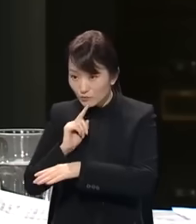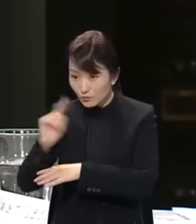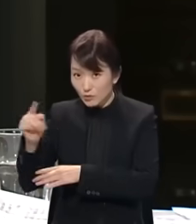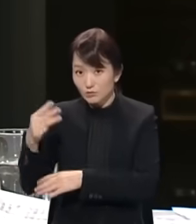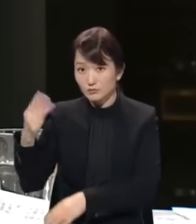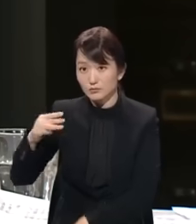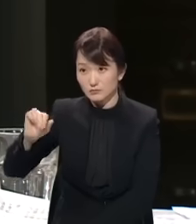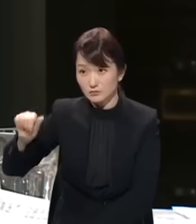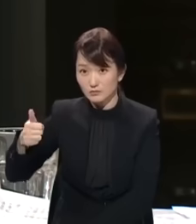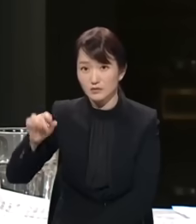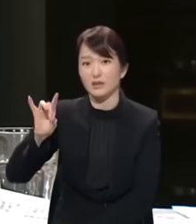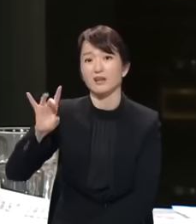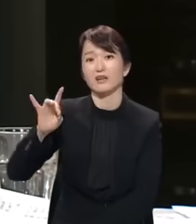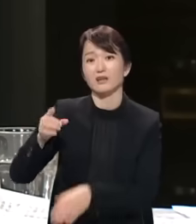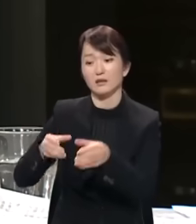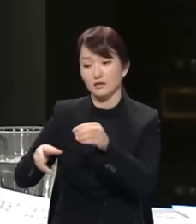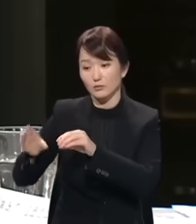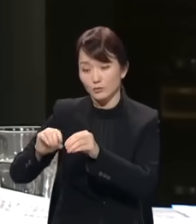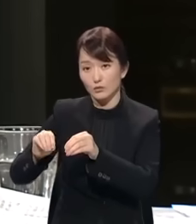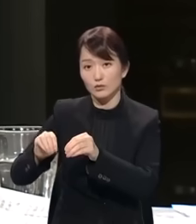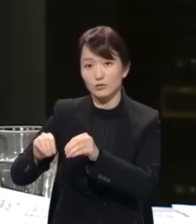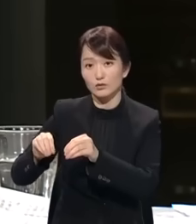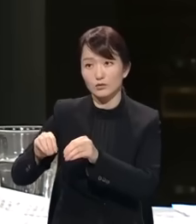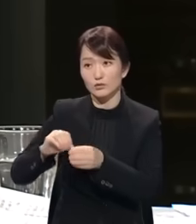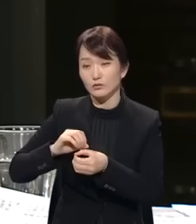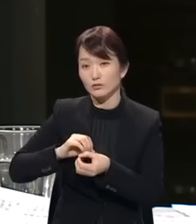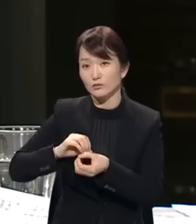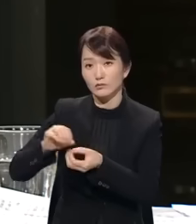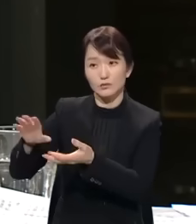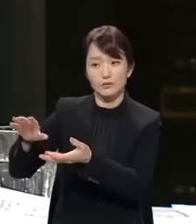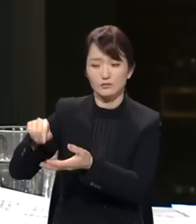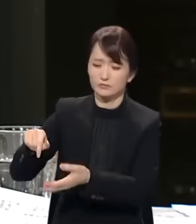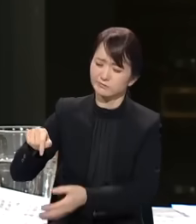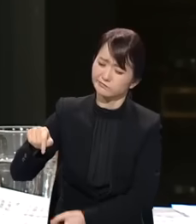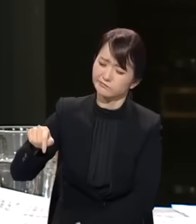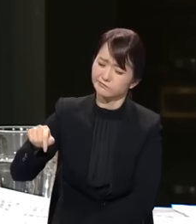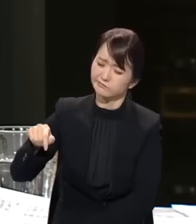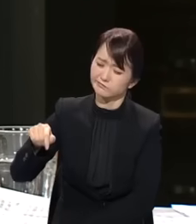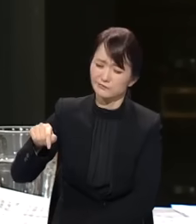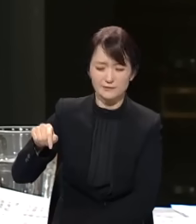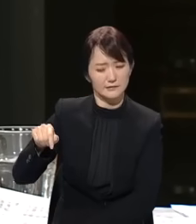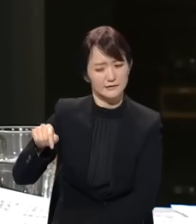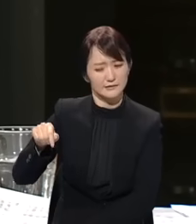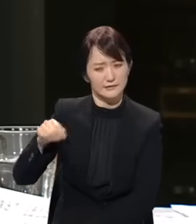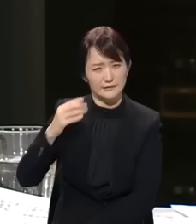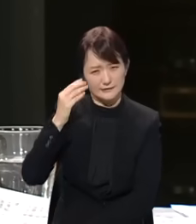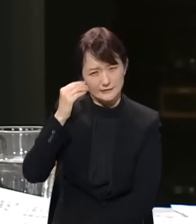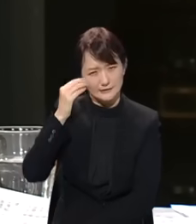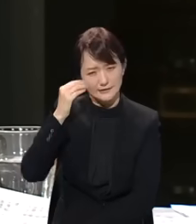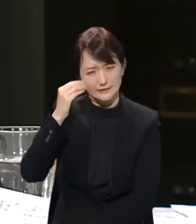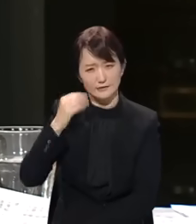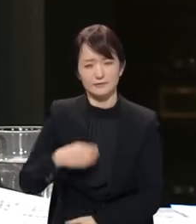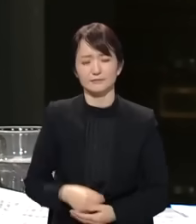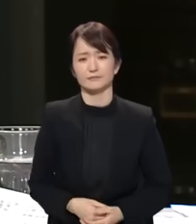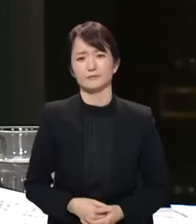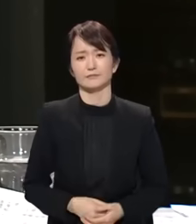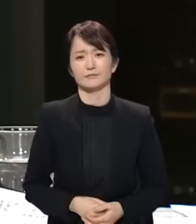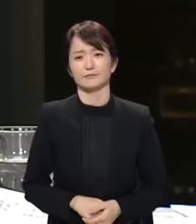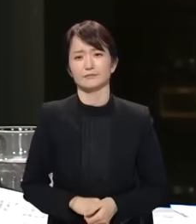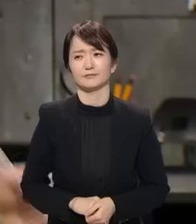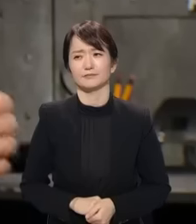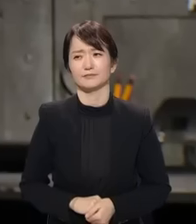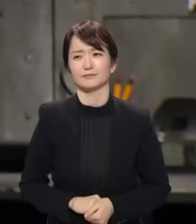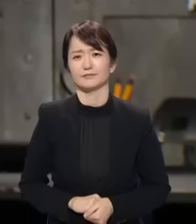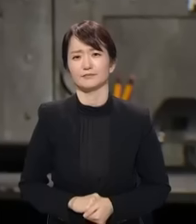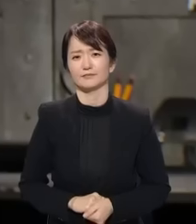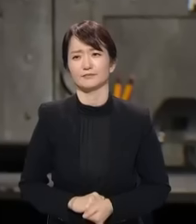그것도 딱 한 개를 포장 주문을 한다? 뭔가 좀 여기서 뭐 딱히 이게 느껴지는 바가 있지 않습니까? 이상하죠. 아무래도